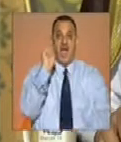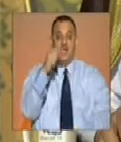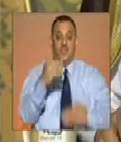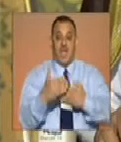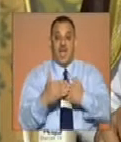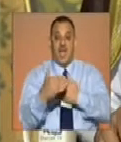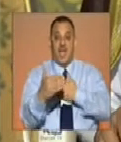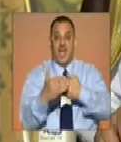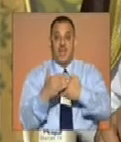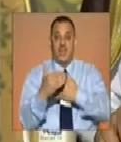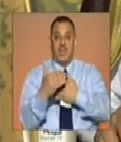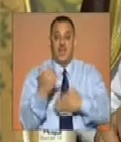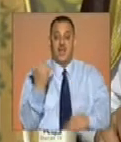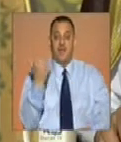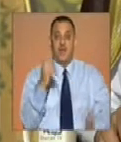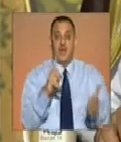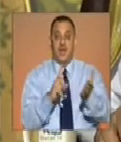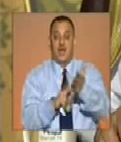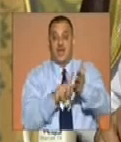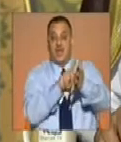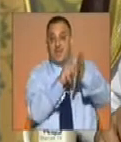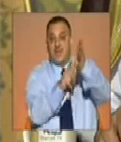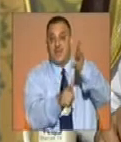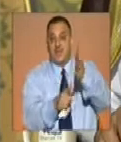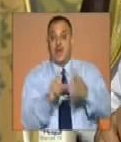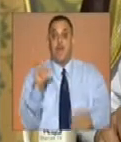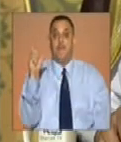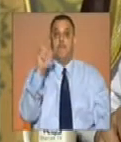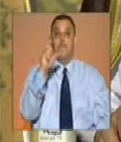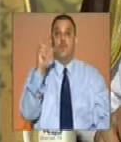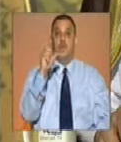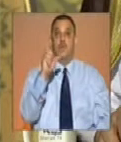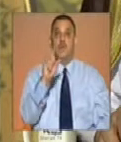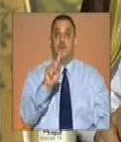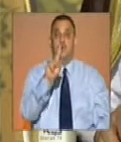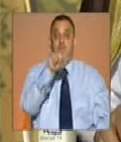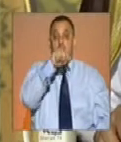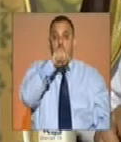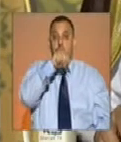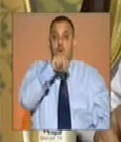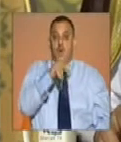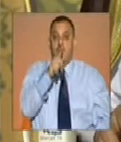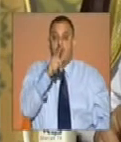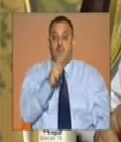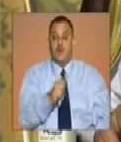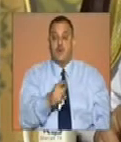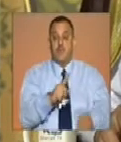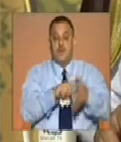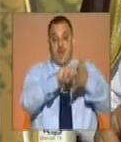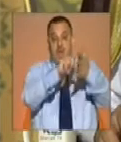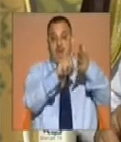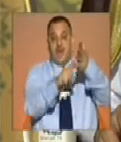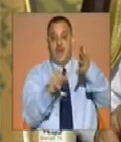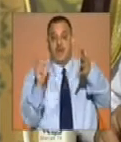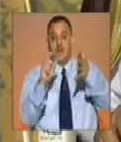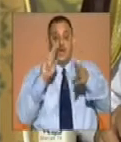الحج، موسم الحج الذي هو ركن الإسلام. فالنبي عليه الصلاة والسلام قال: بني الإسلام على خمس: